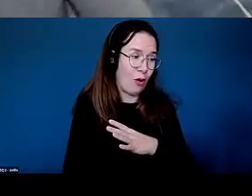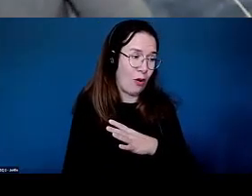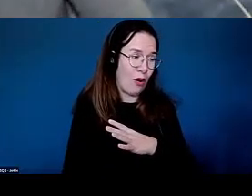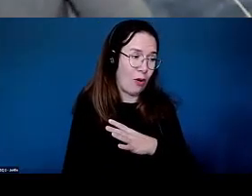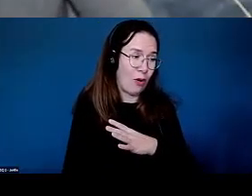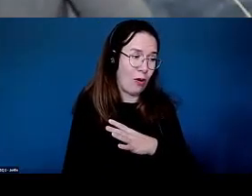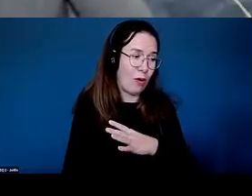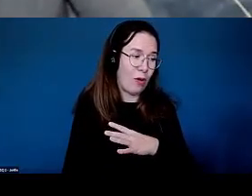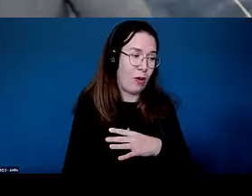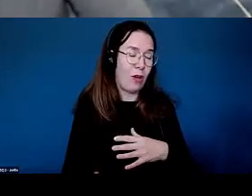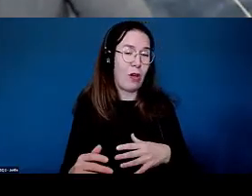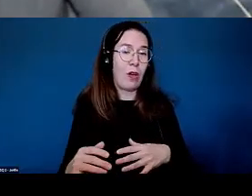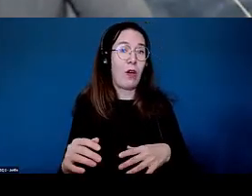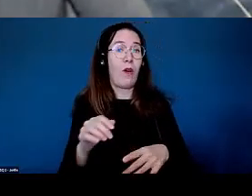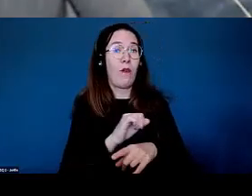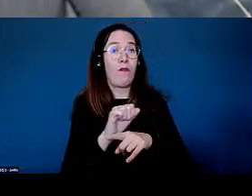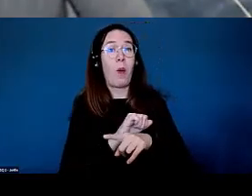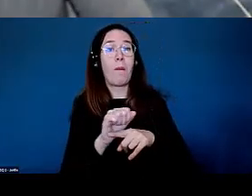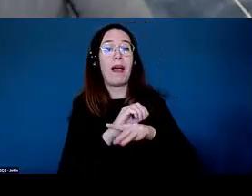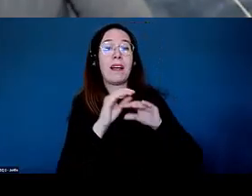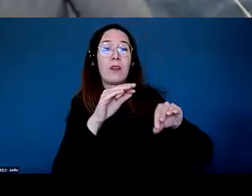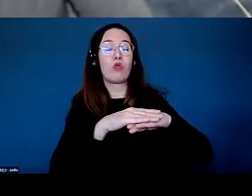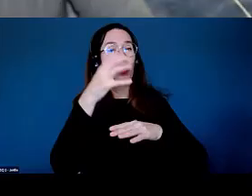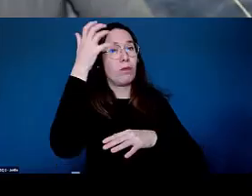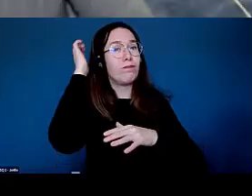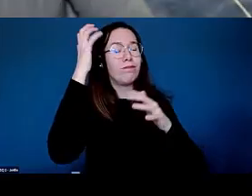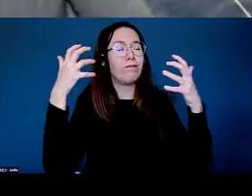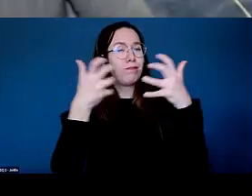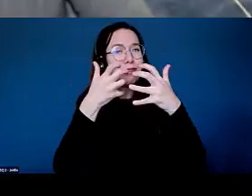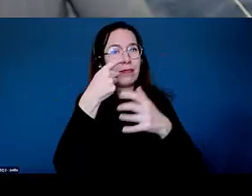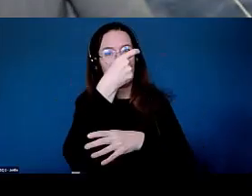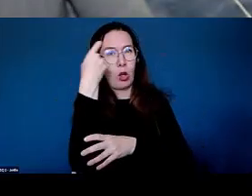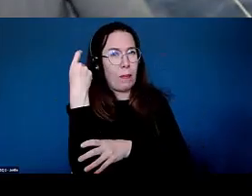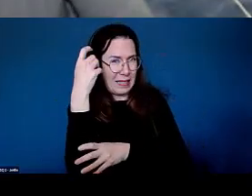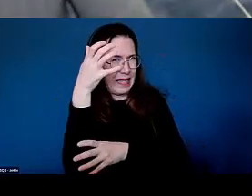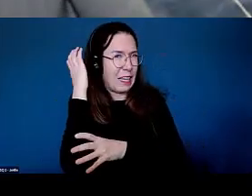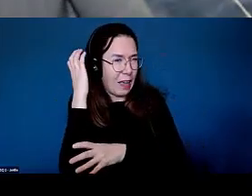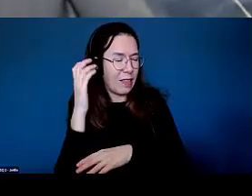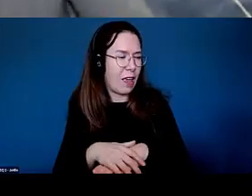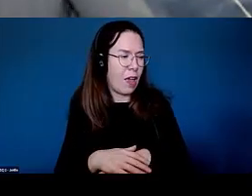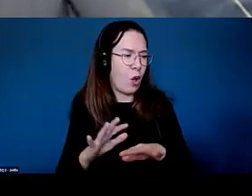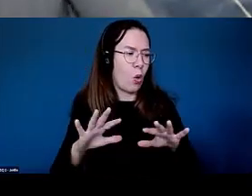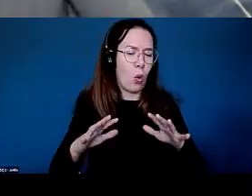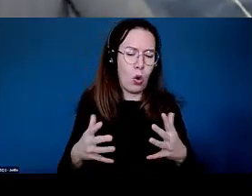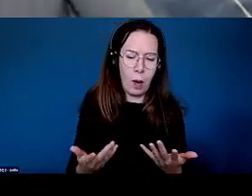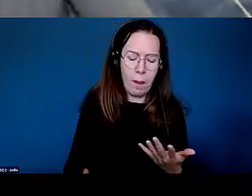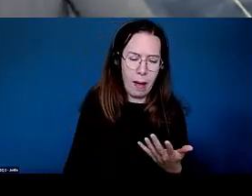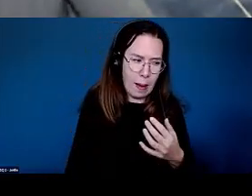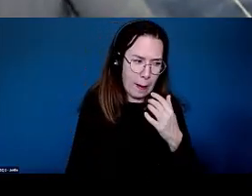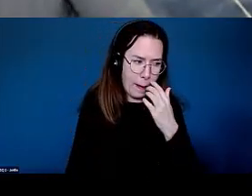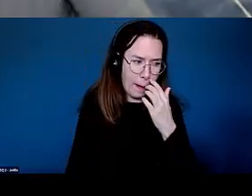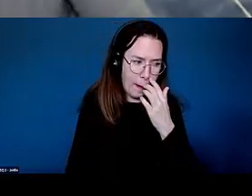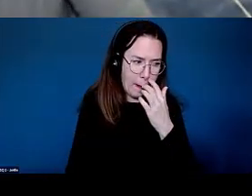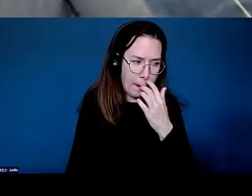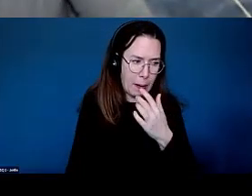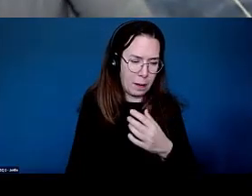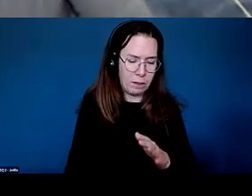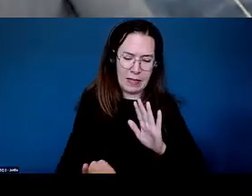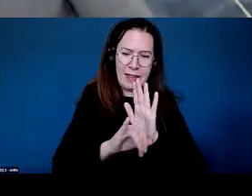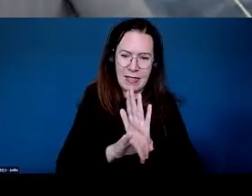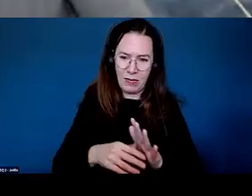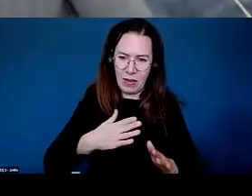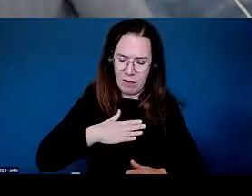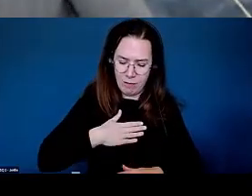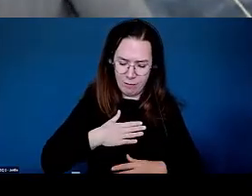beaucoup de formations sur les traumatismes crâniens, sur les différentes manières de connaître